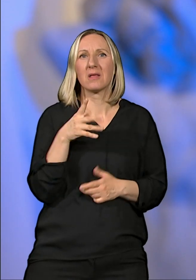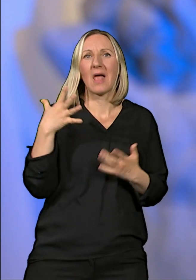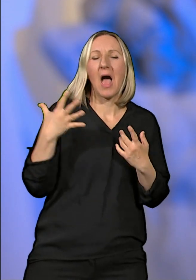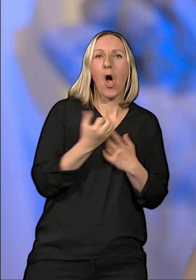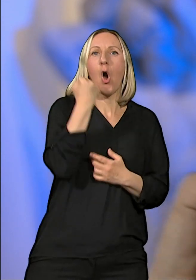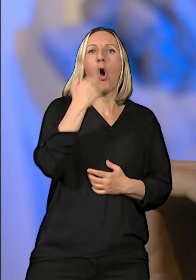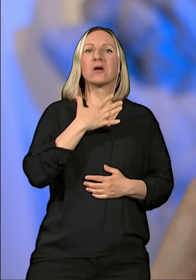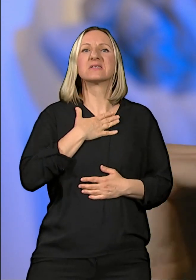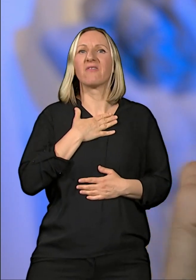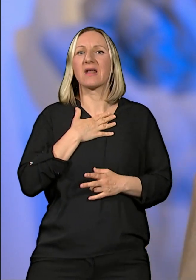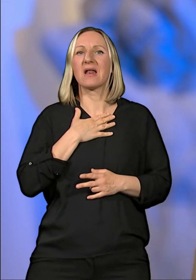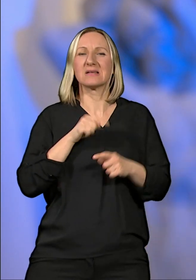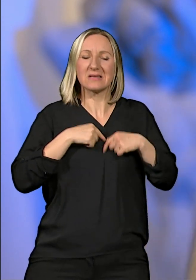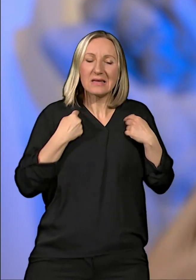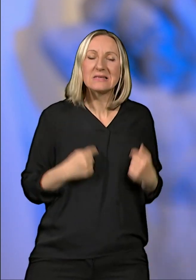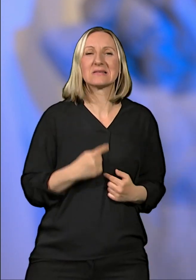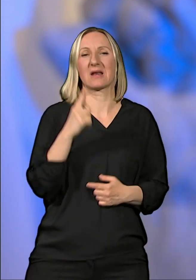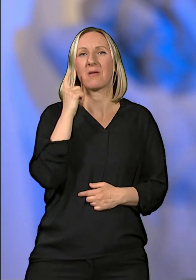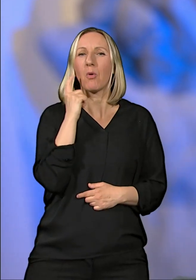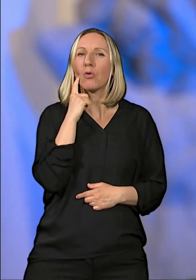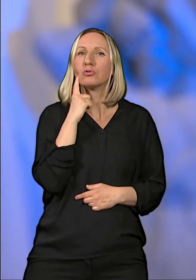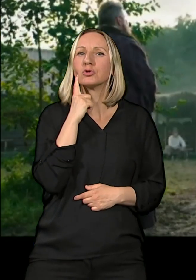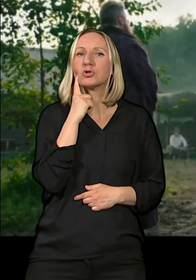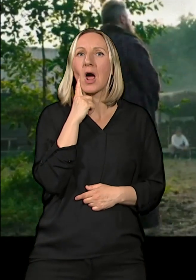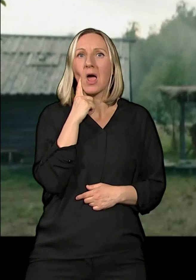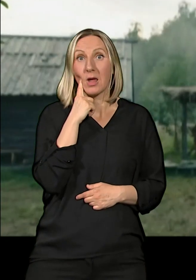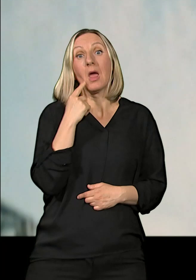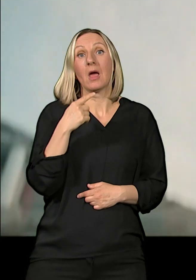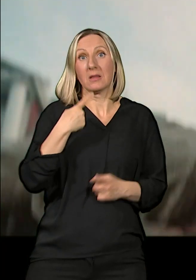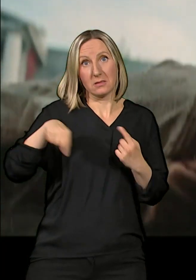ostvarenost, jedan iskren pokušaj da se postoji.